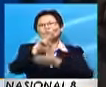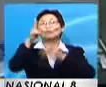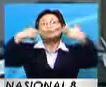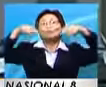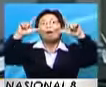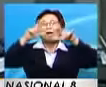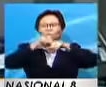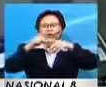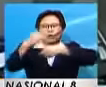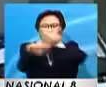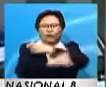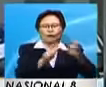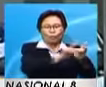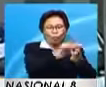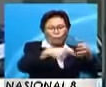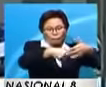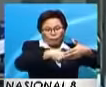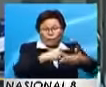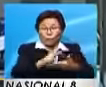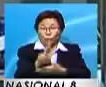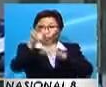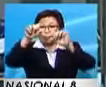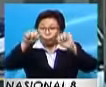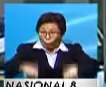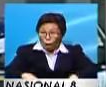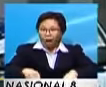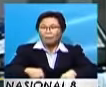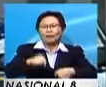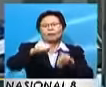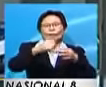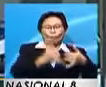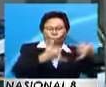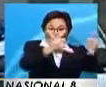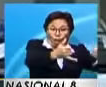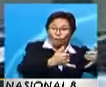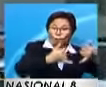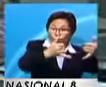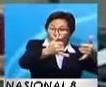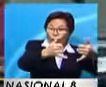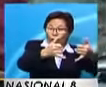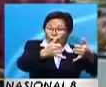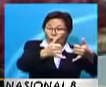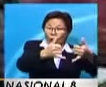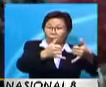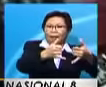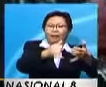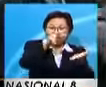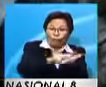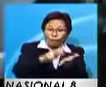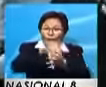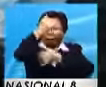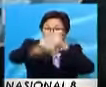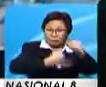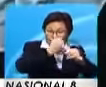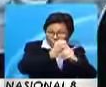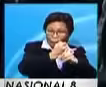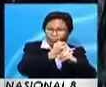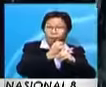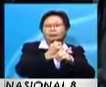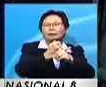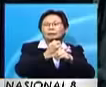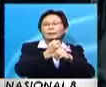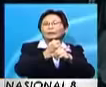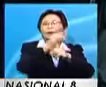sebagai contoh lulusan matrikulasi bukan saja diiktiraf oleh badan Pein fun antarabangsa yaitu XL